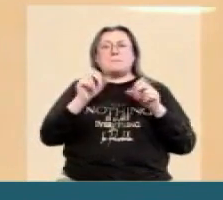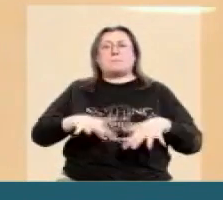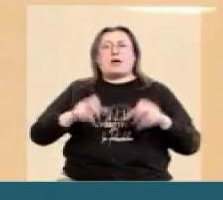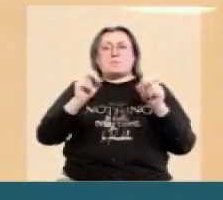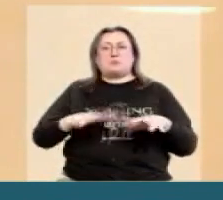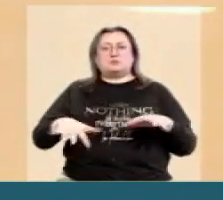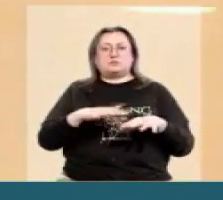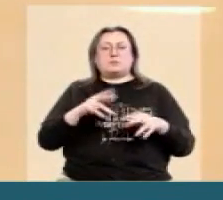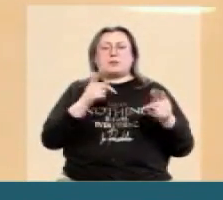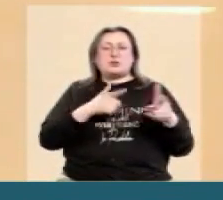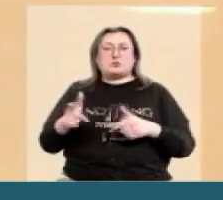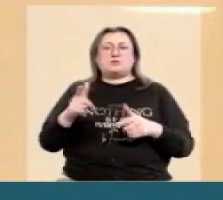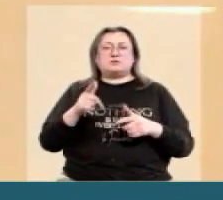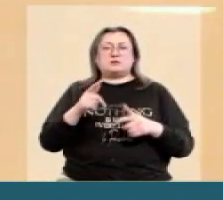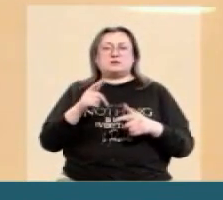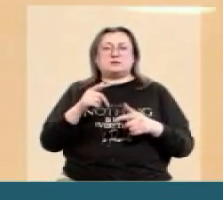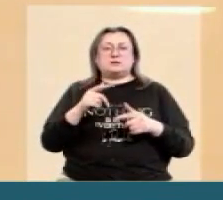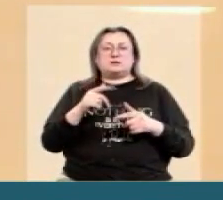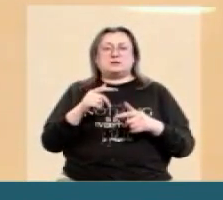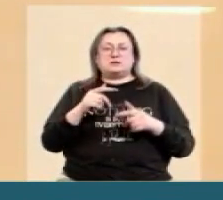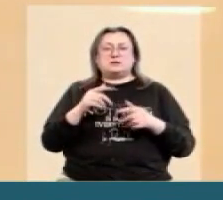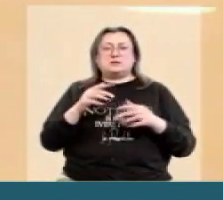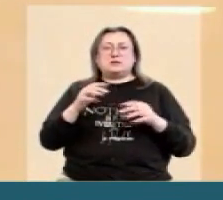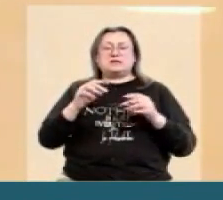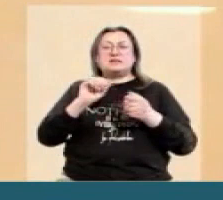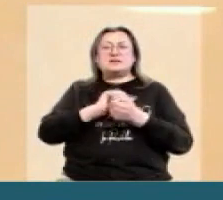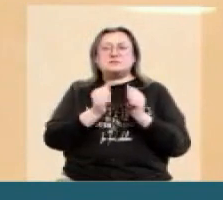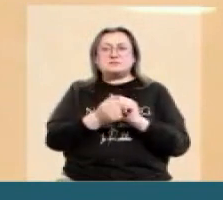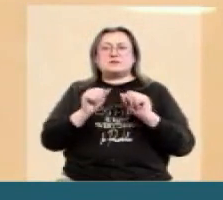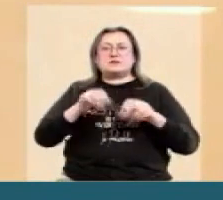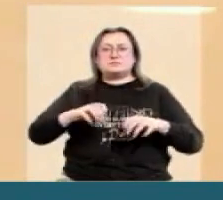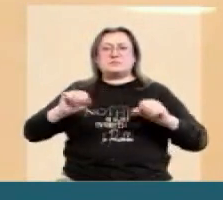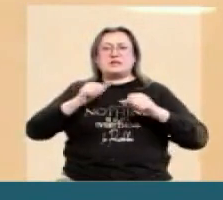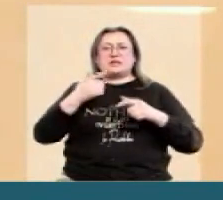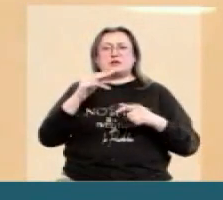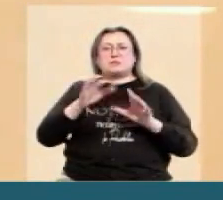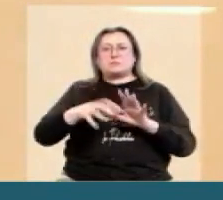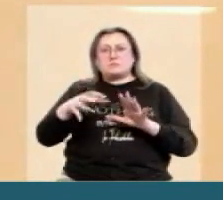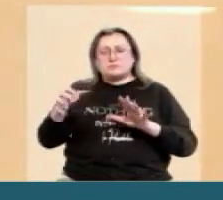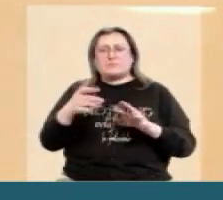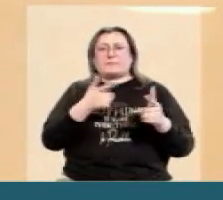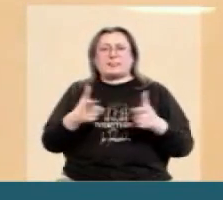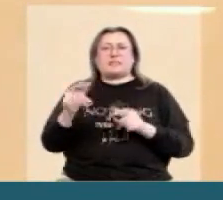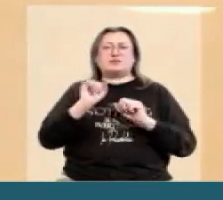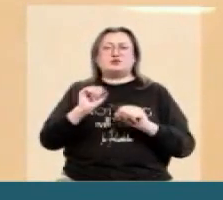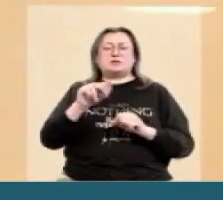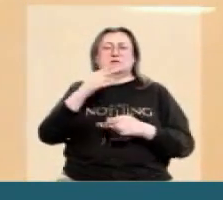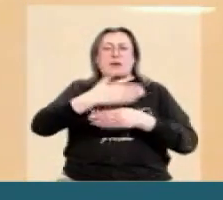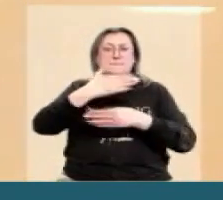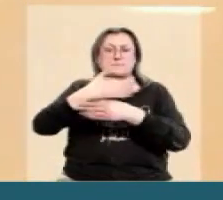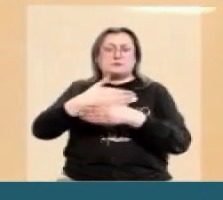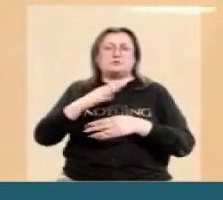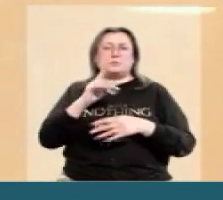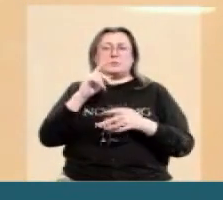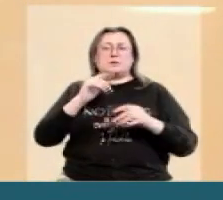участках. Подготовить арочно-канальные дренажные системы, русла рек, коммунальные гидротехнические сооружения и защитные дамбы